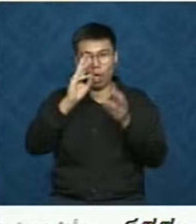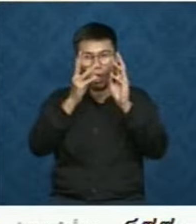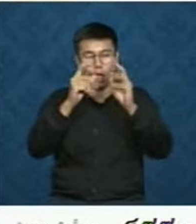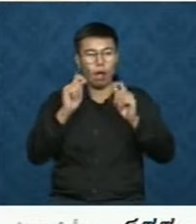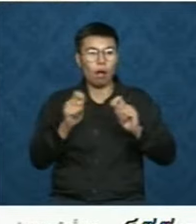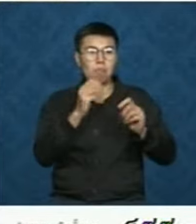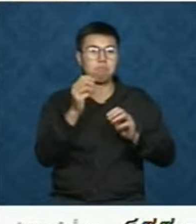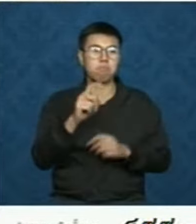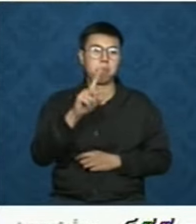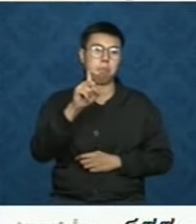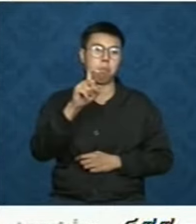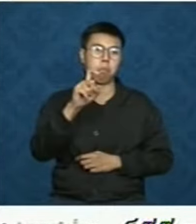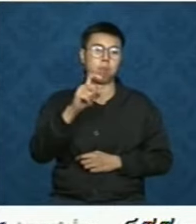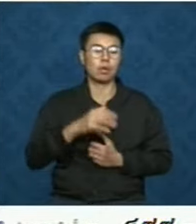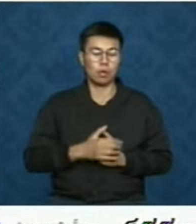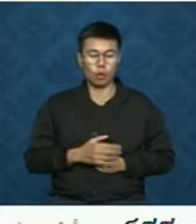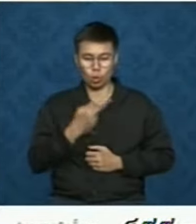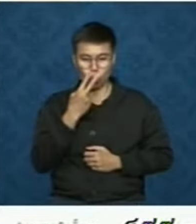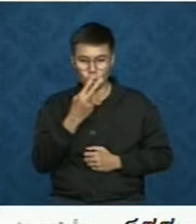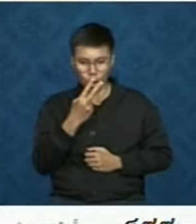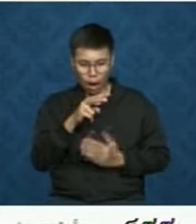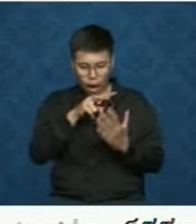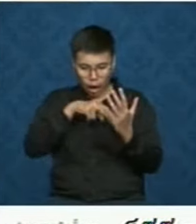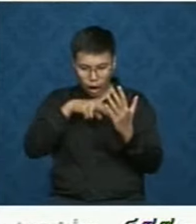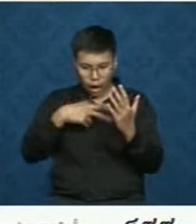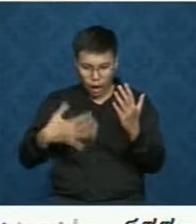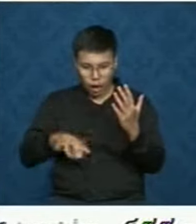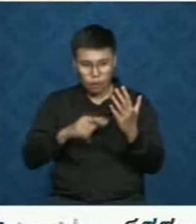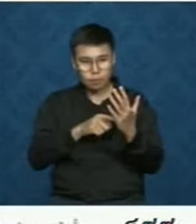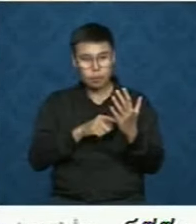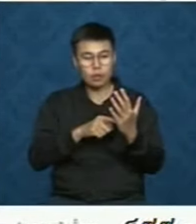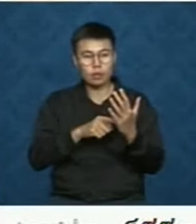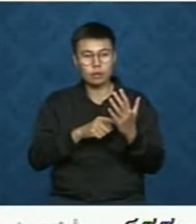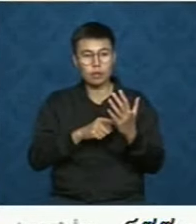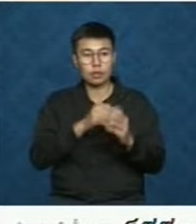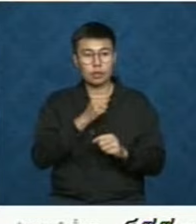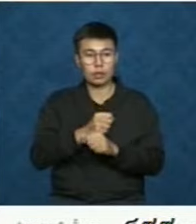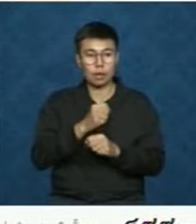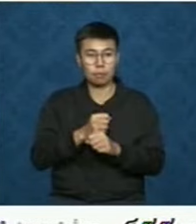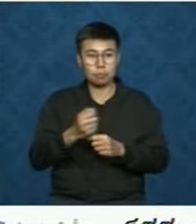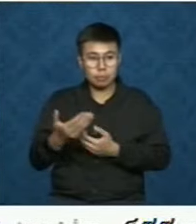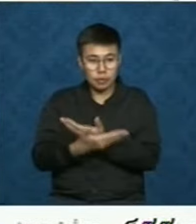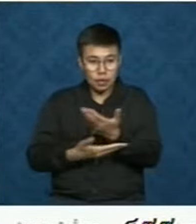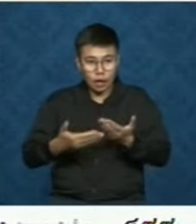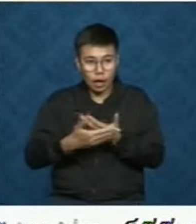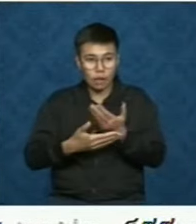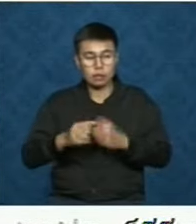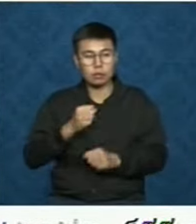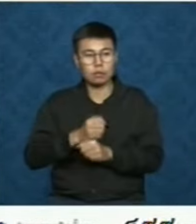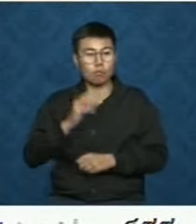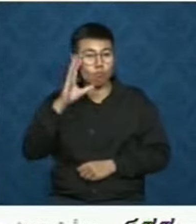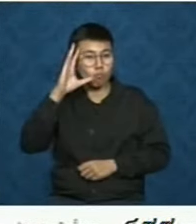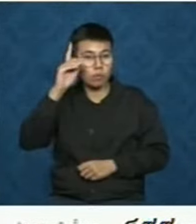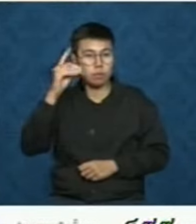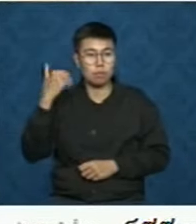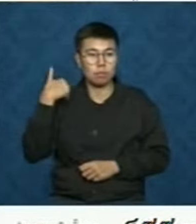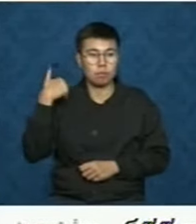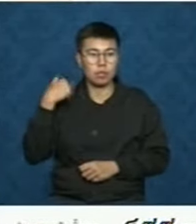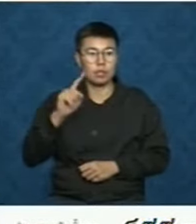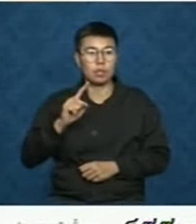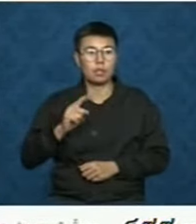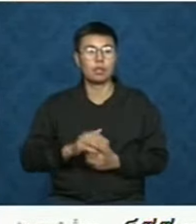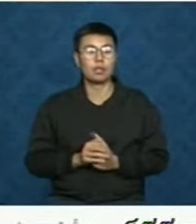ละเอียดทั้งหมดแล้วเนี่ยพบว่าจริงๆแล้วเนี่ยนะครับร่างที่จะพิจารณาพรุ่งนี้เนี่ยมีเพียง 4